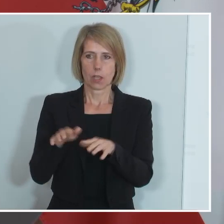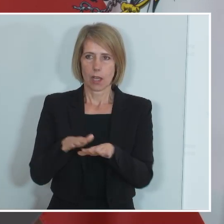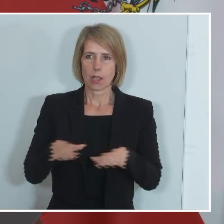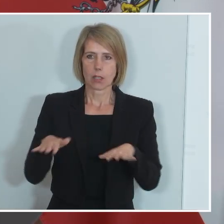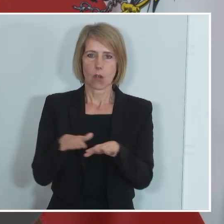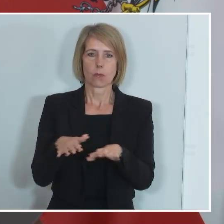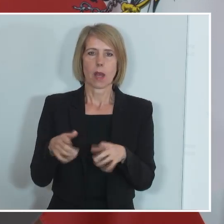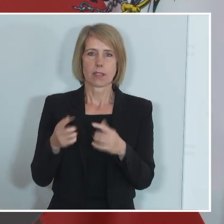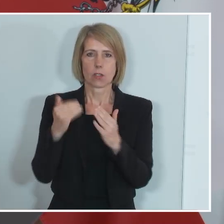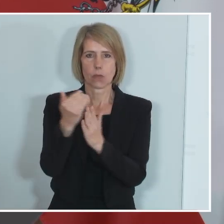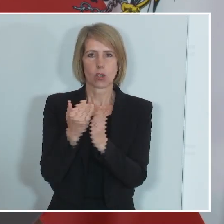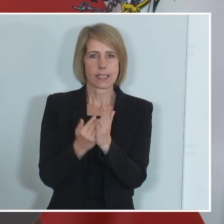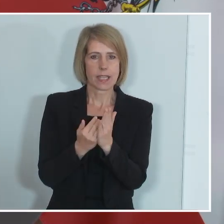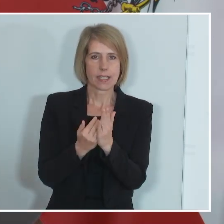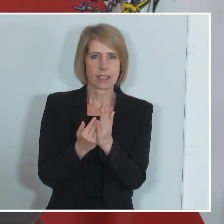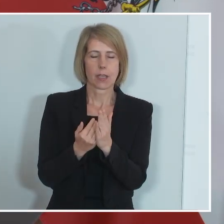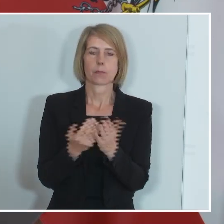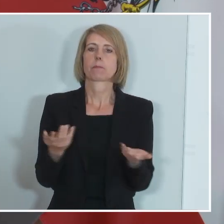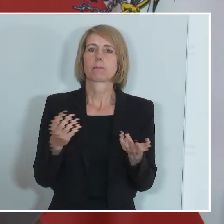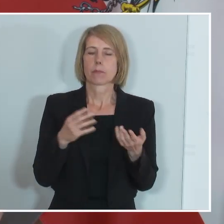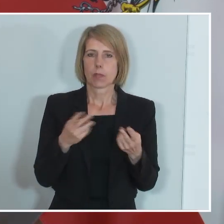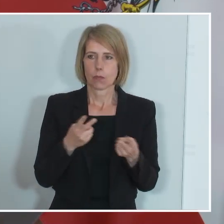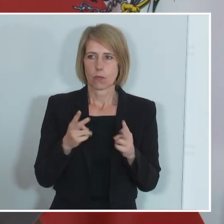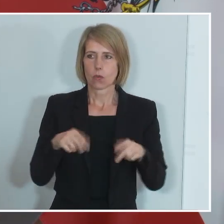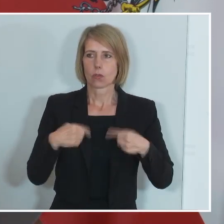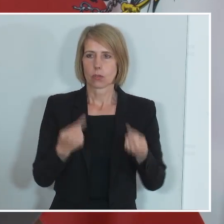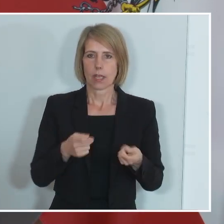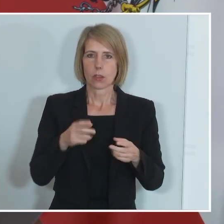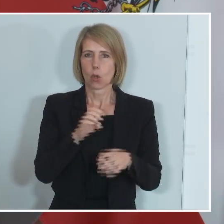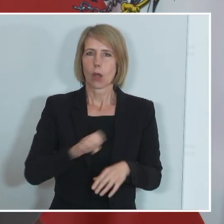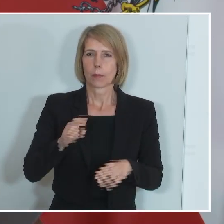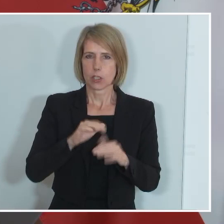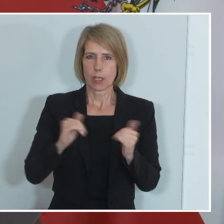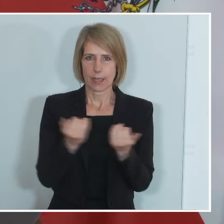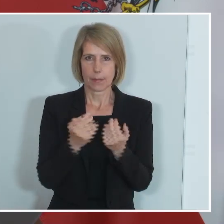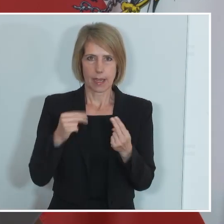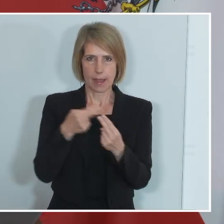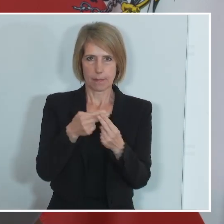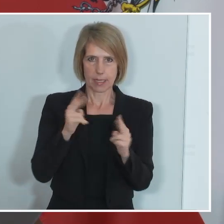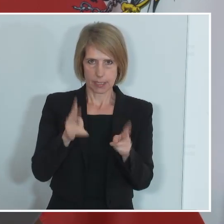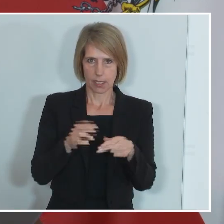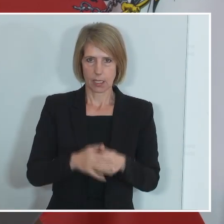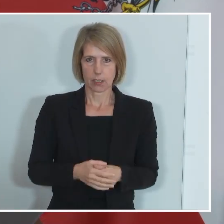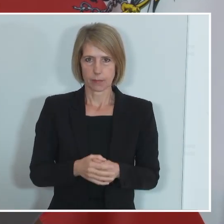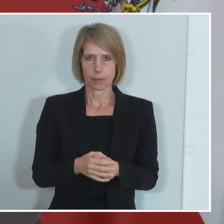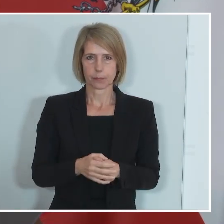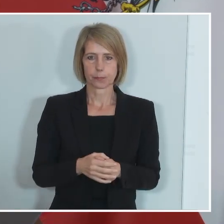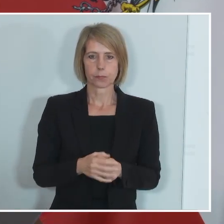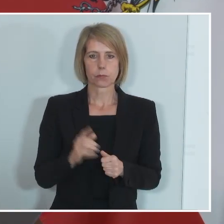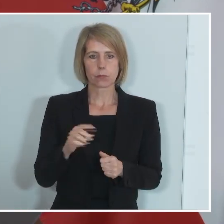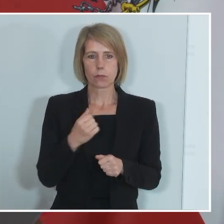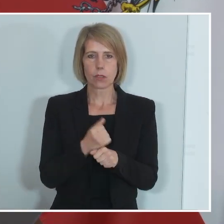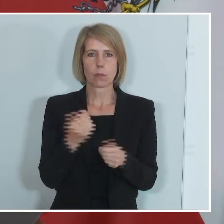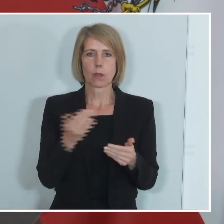der Gesetze und Regelungen, die hoffentlich auch sich annähern an die europäische Ebene. Wir verfolgen hier den Weg der